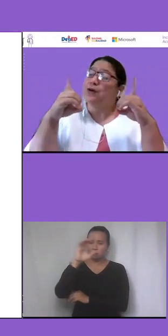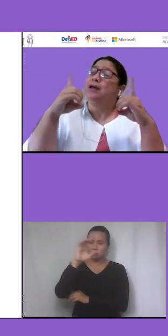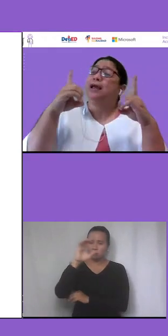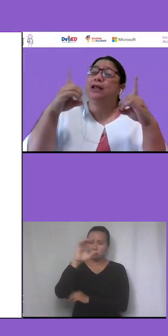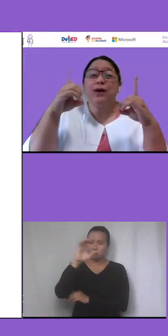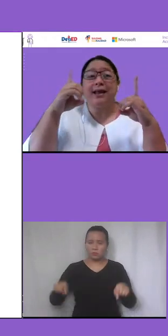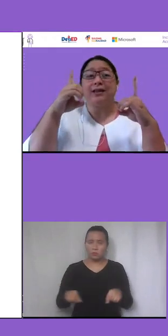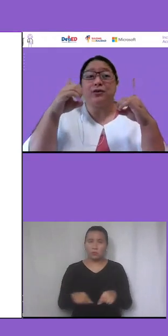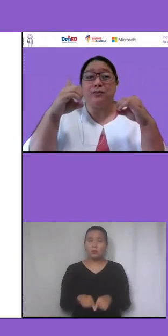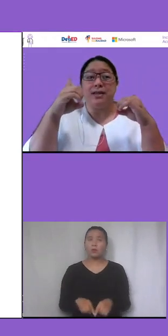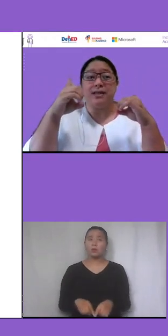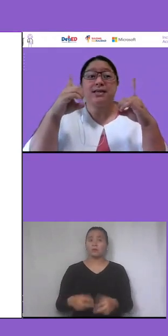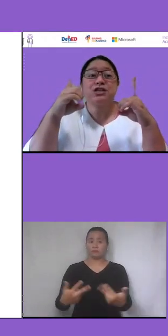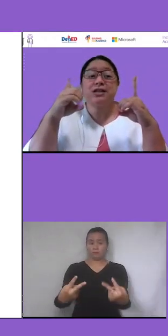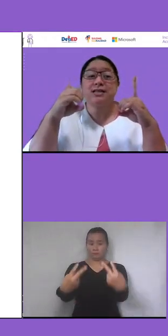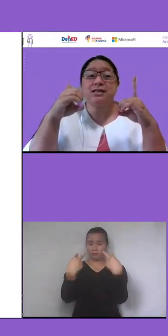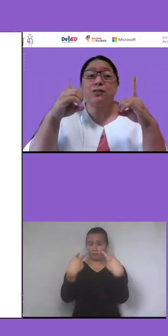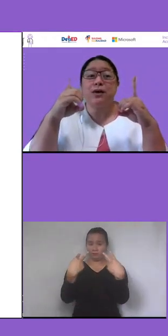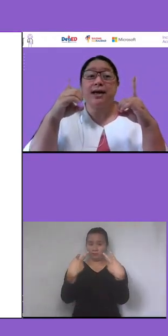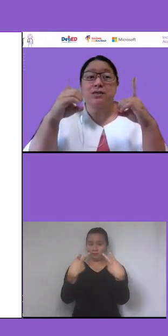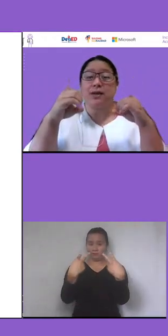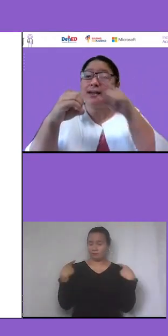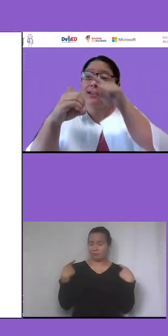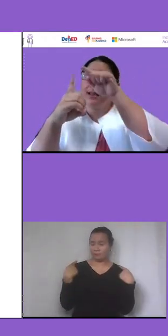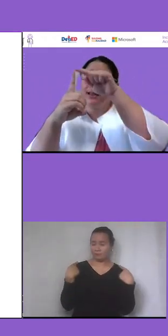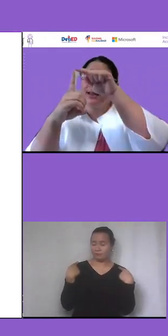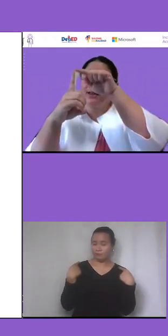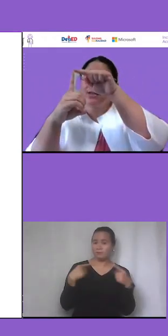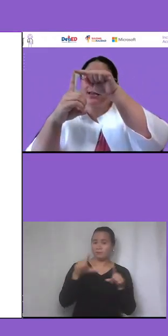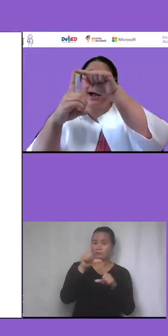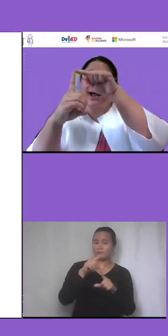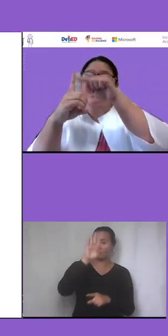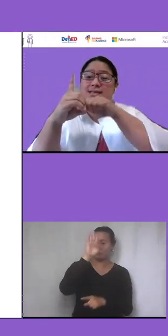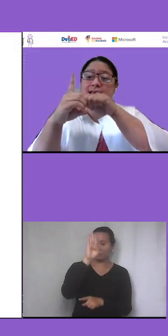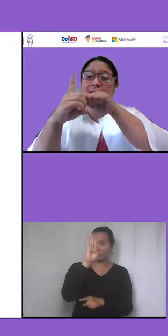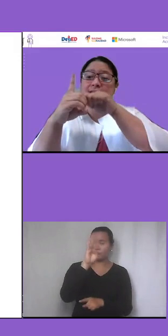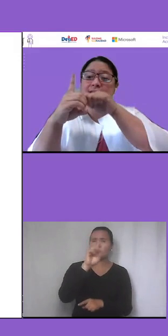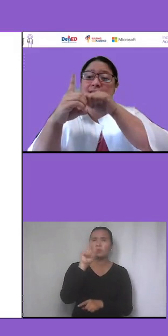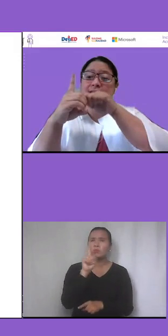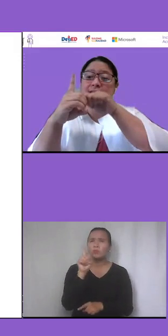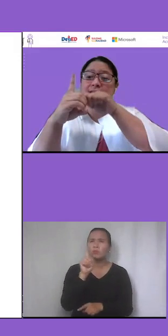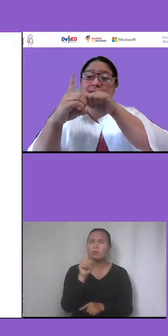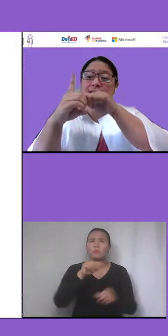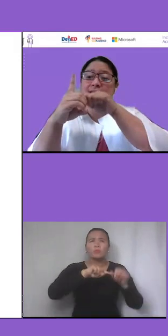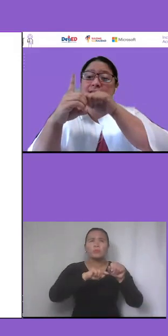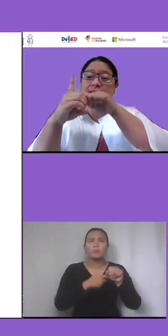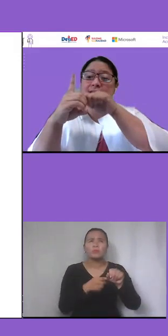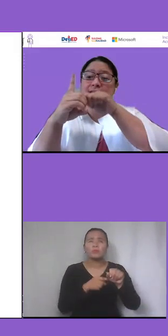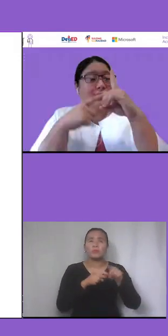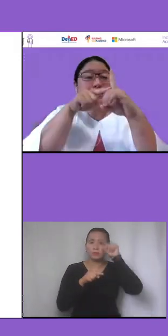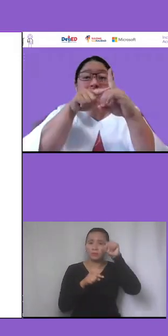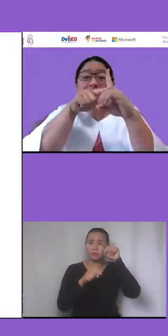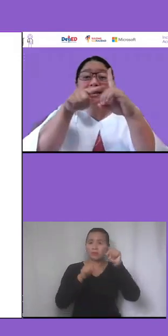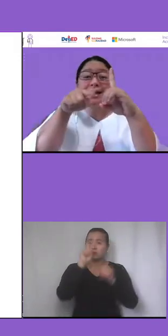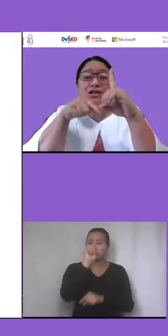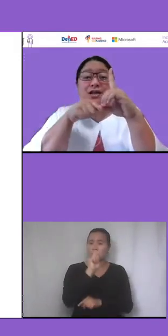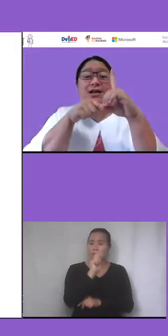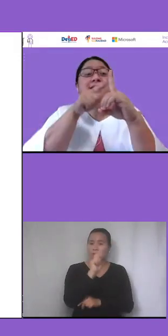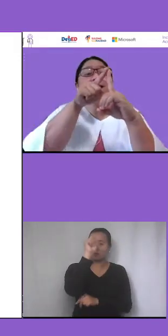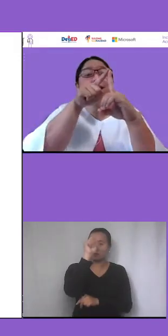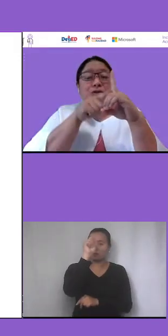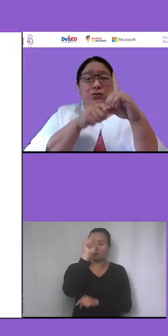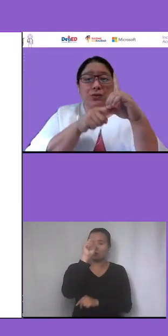Loko, ito ang letter B. Saan siya nagsisimula isulat? Dito sa taas. Paano naman ang letter D? Ito, sa gitna